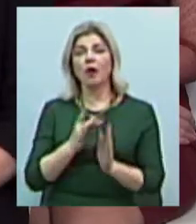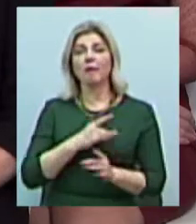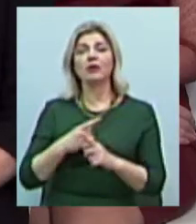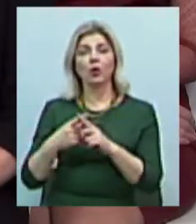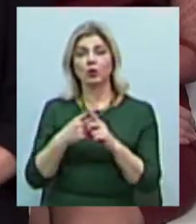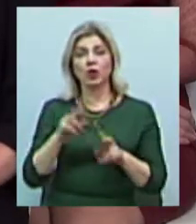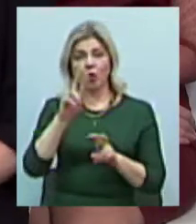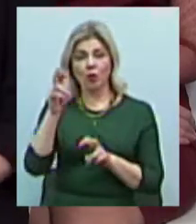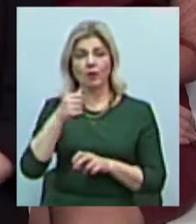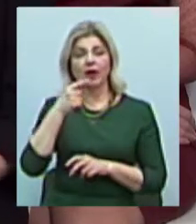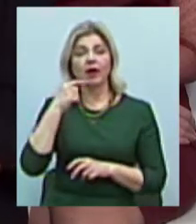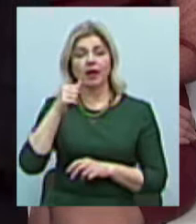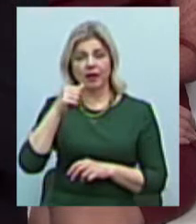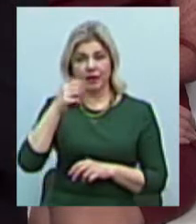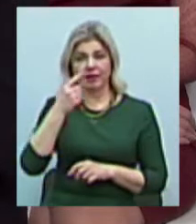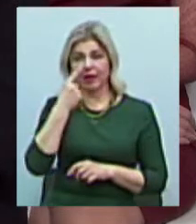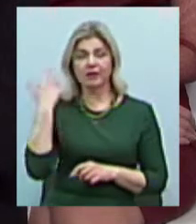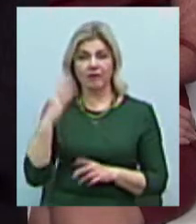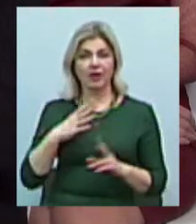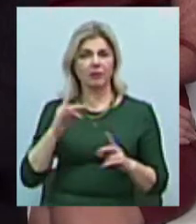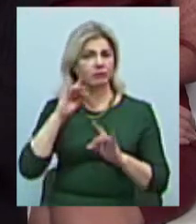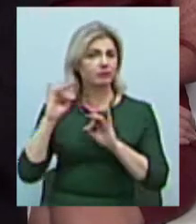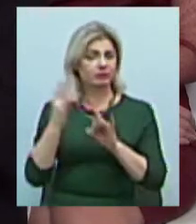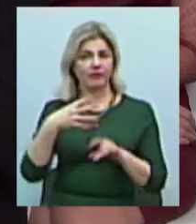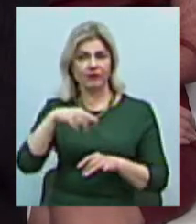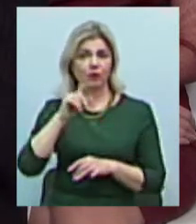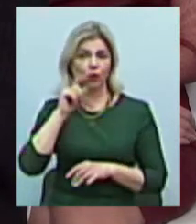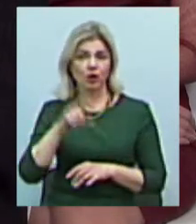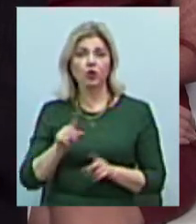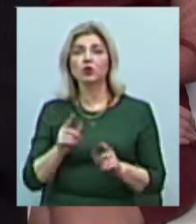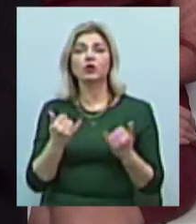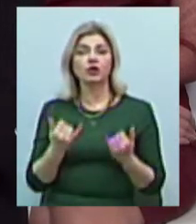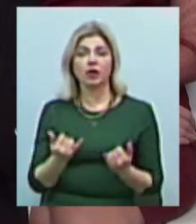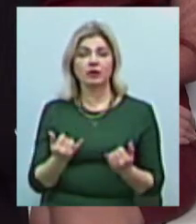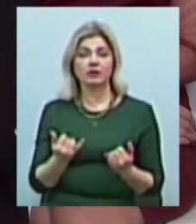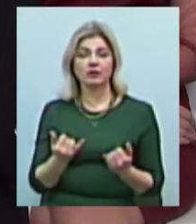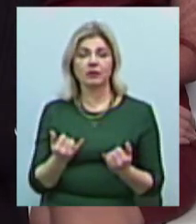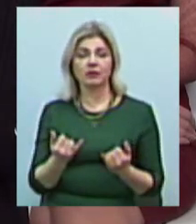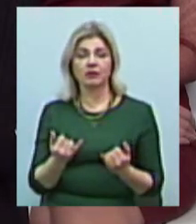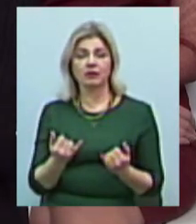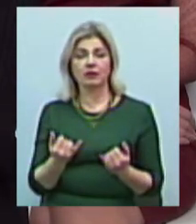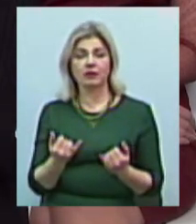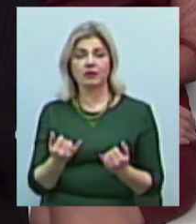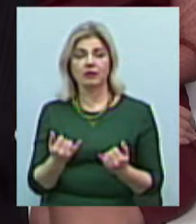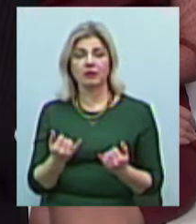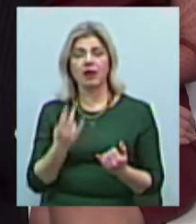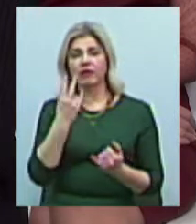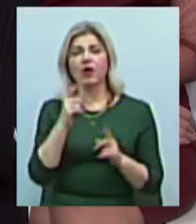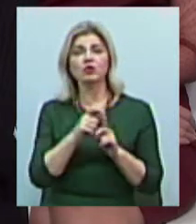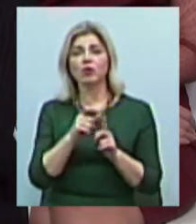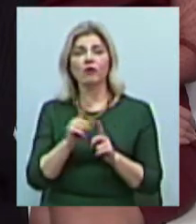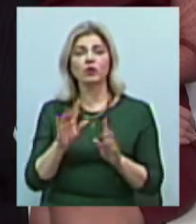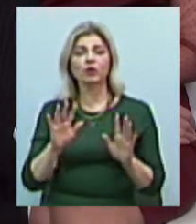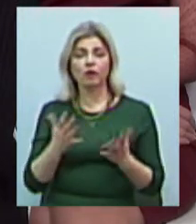нещодавно сталася, де ми прогриміли на всю країну. Що зараз, в принципі, можливо, не всі глядачі в курсі? Хоча б два слова, що саме